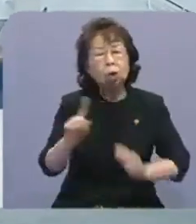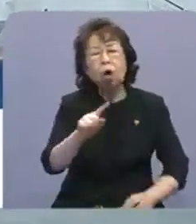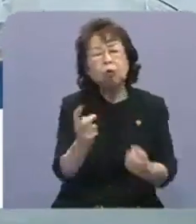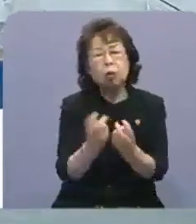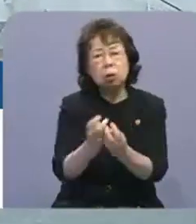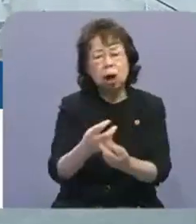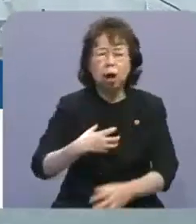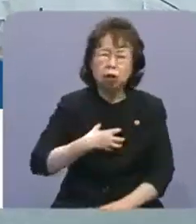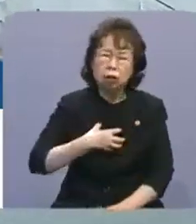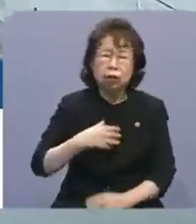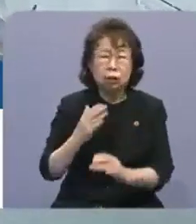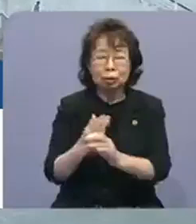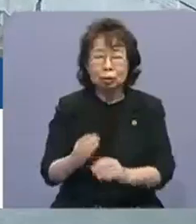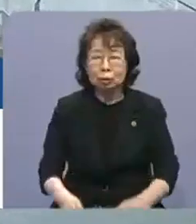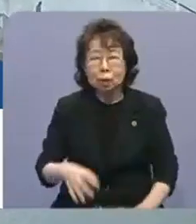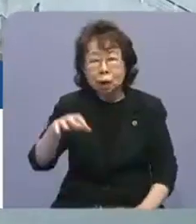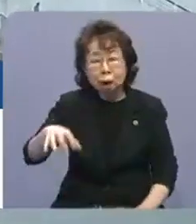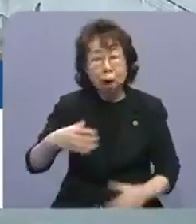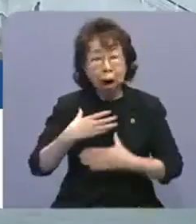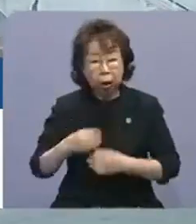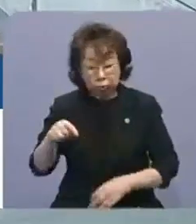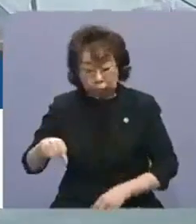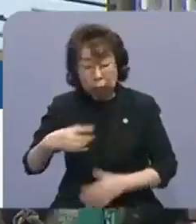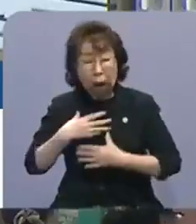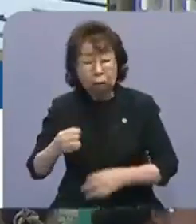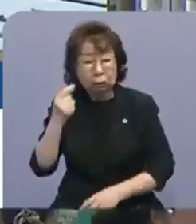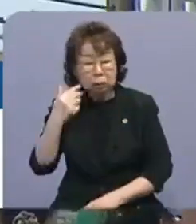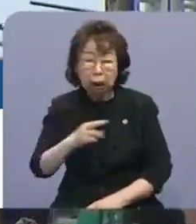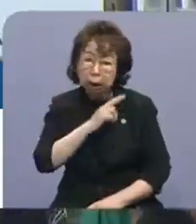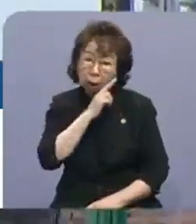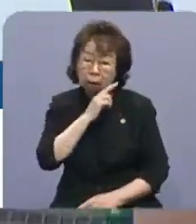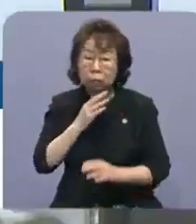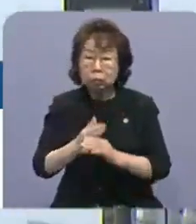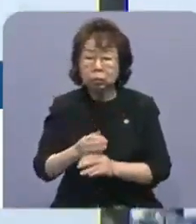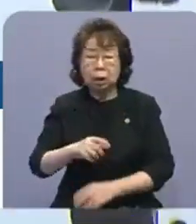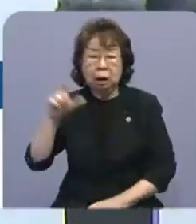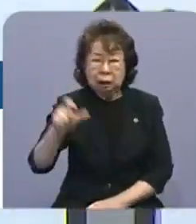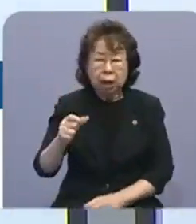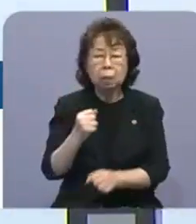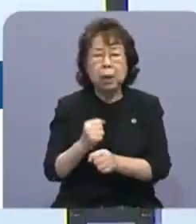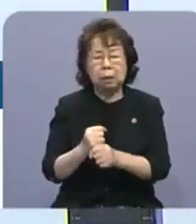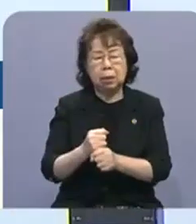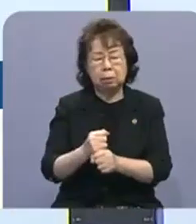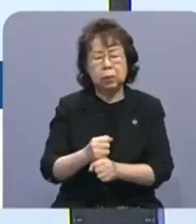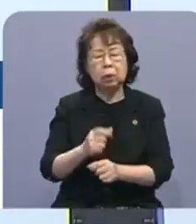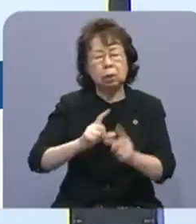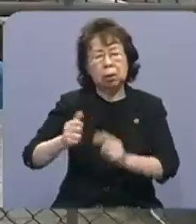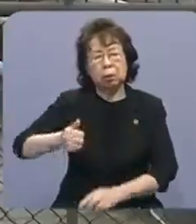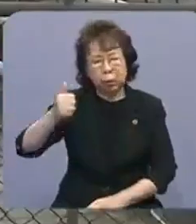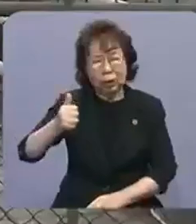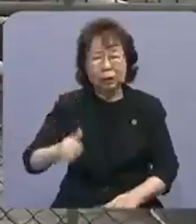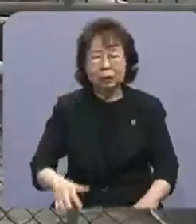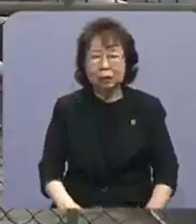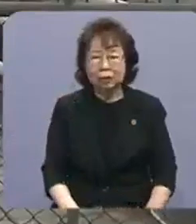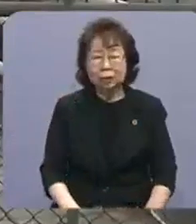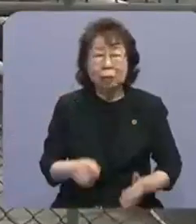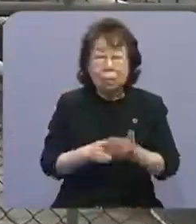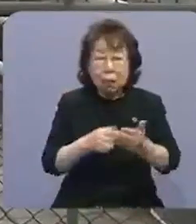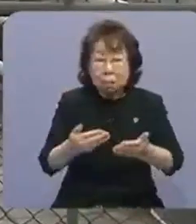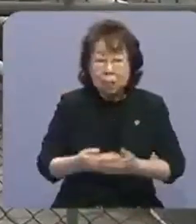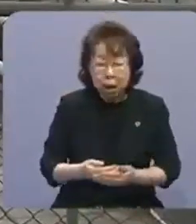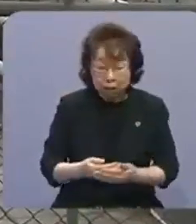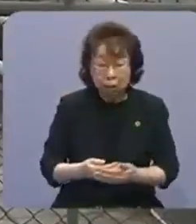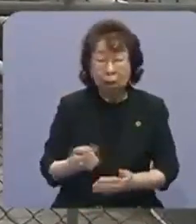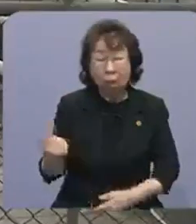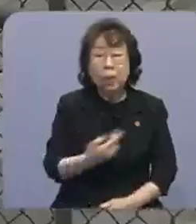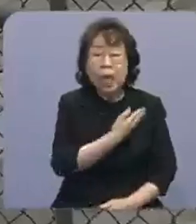조금 걱정도 됐고 이쪽도 안전한 건지 의문이 들어서 좀 훨씬 더 튼튼하게 해줬으면 좋겠다는 생각을 했습니다. 민원을 받고 현장을